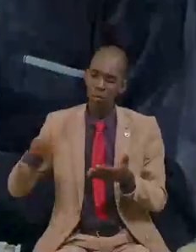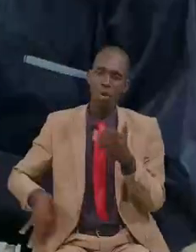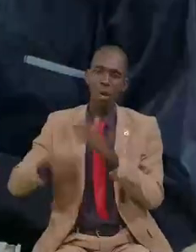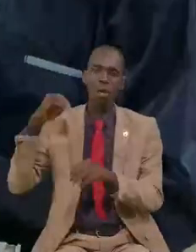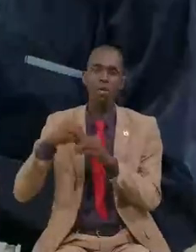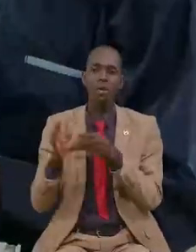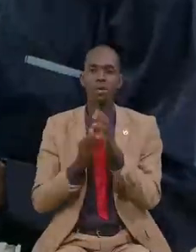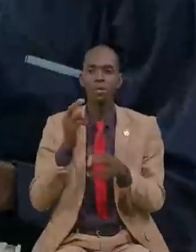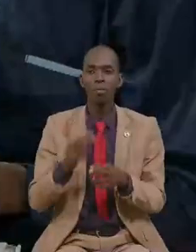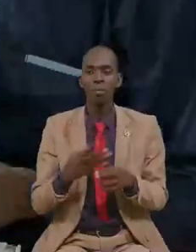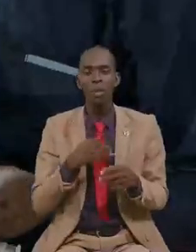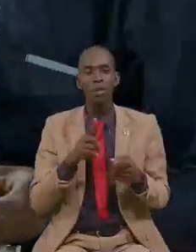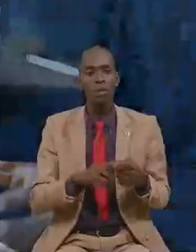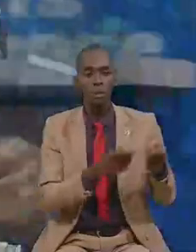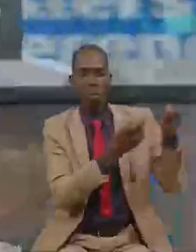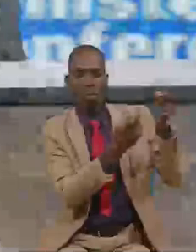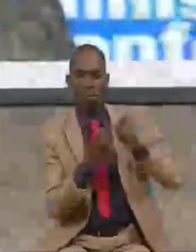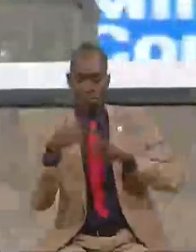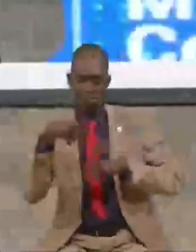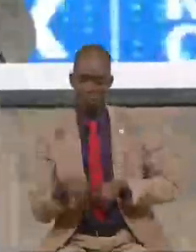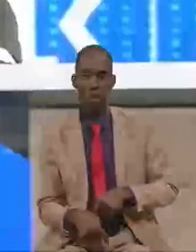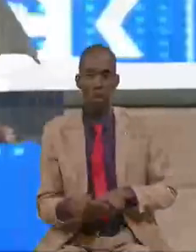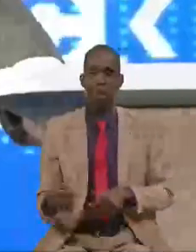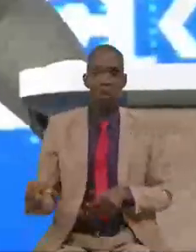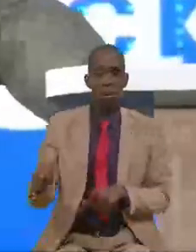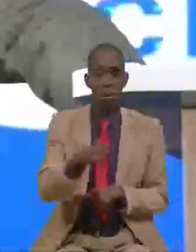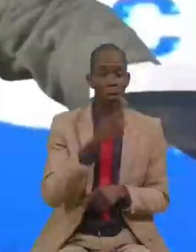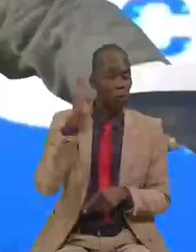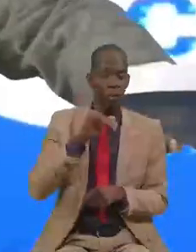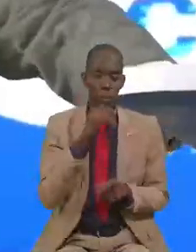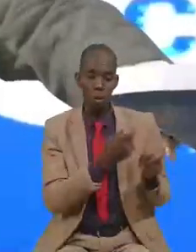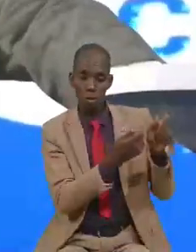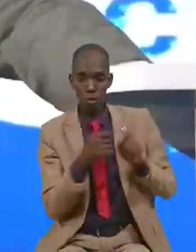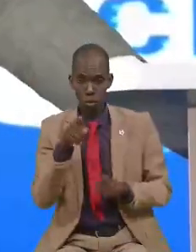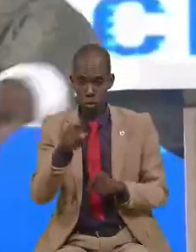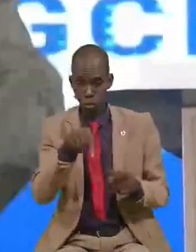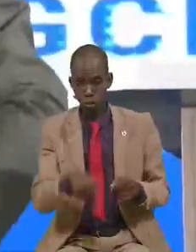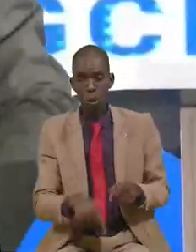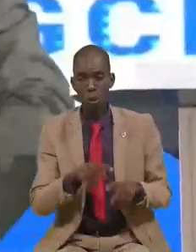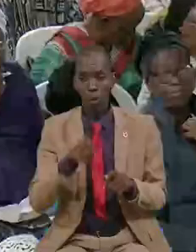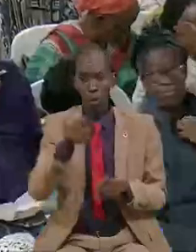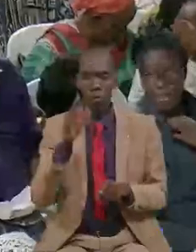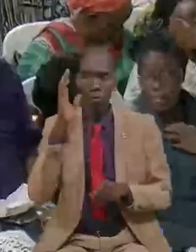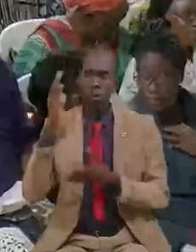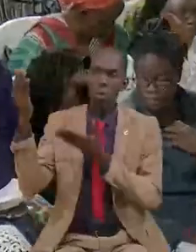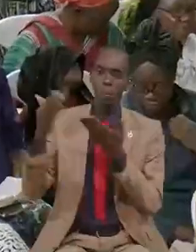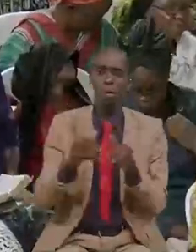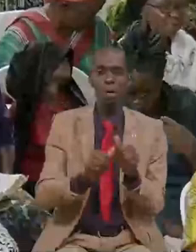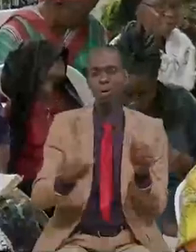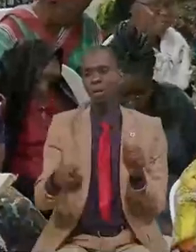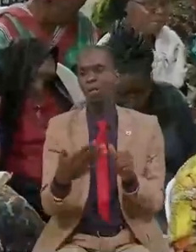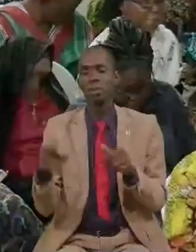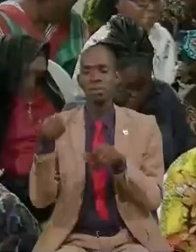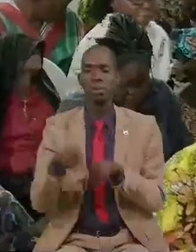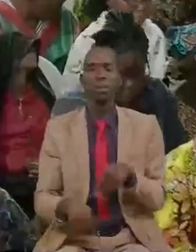que tu abattes, ils ne vont pas t'abattre, c'est toi qui vas tout abattre. Il n'y a pas